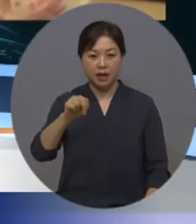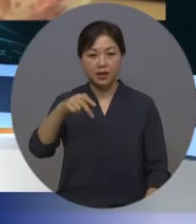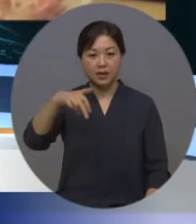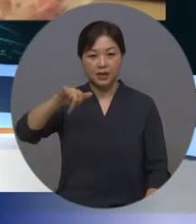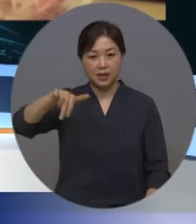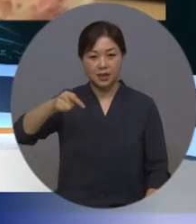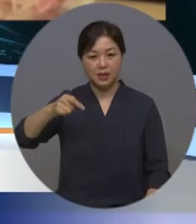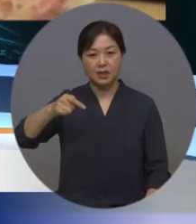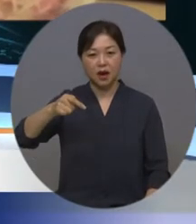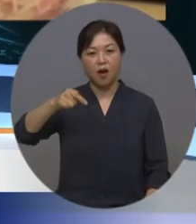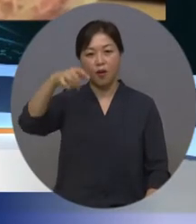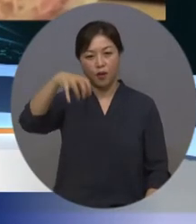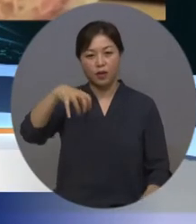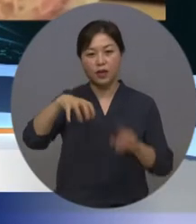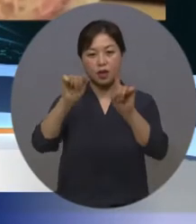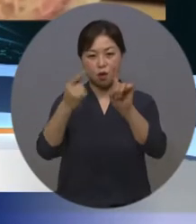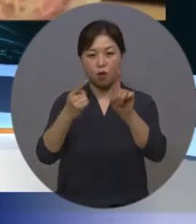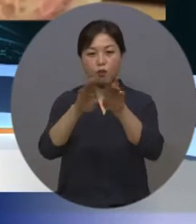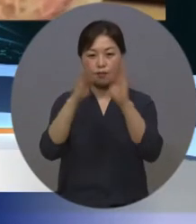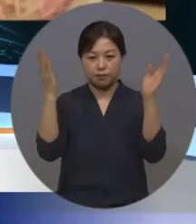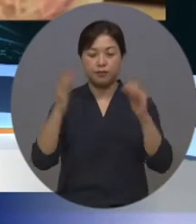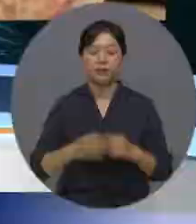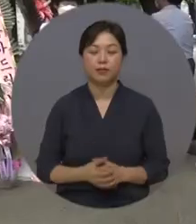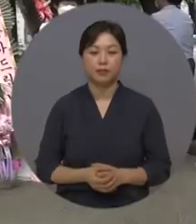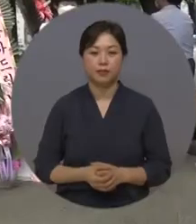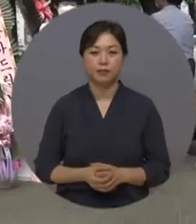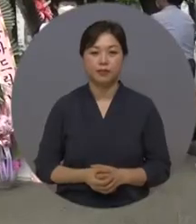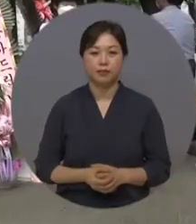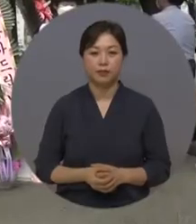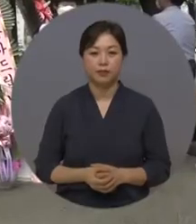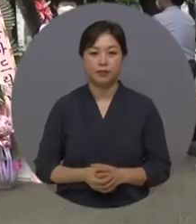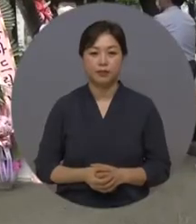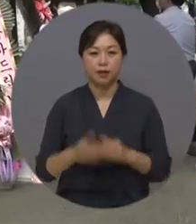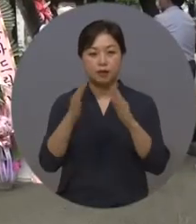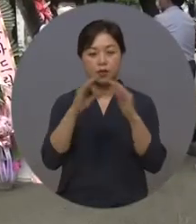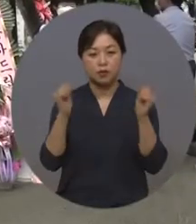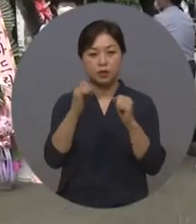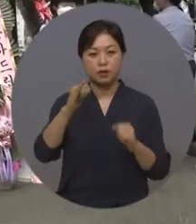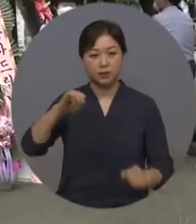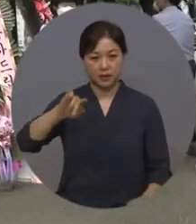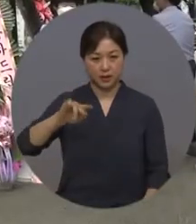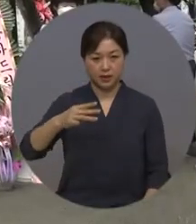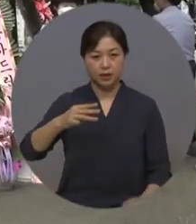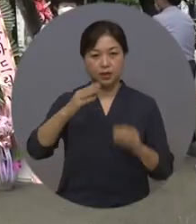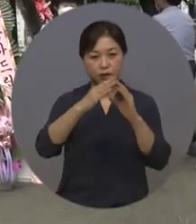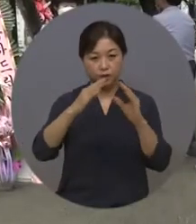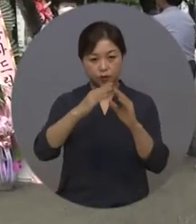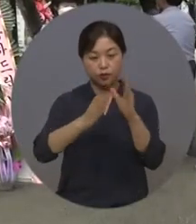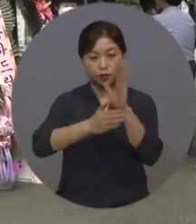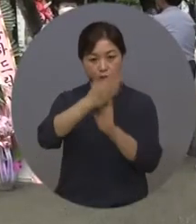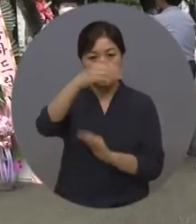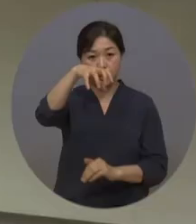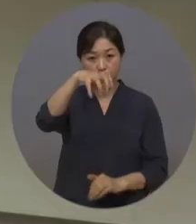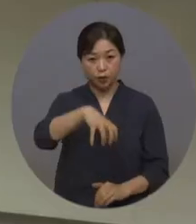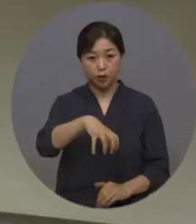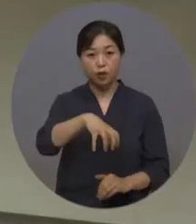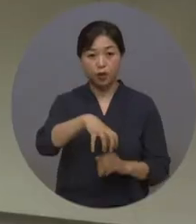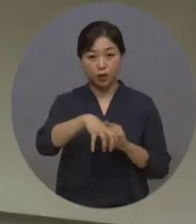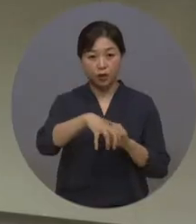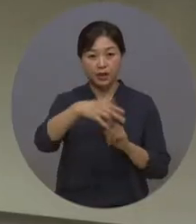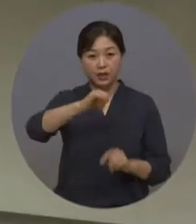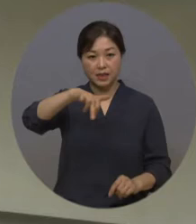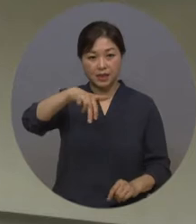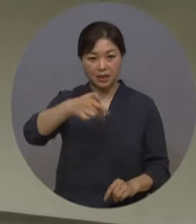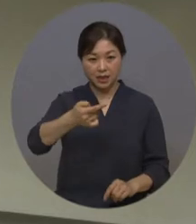열었습니다 보도에 최정은 기자 입니다 전북 임실군 2 전주 도심 한복판에 카페형 치즈 백화점이